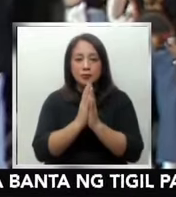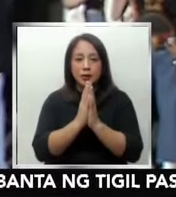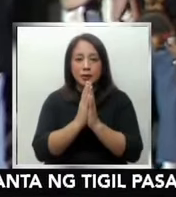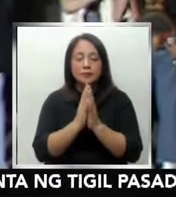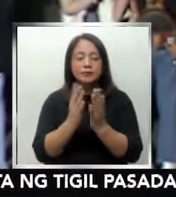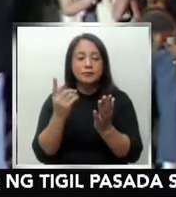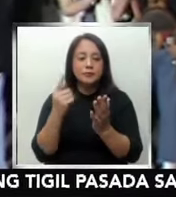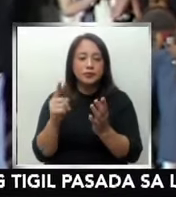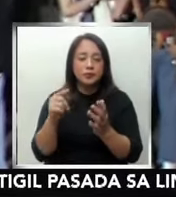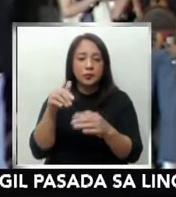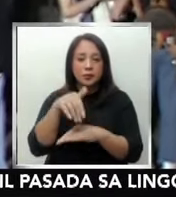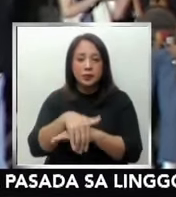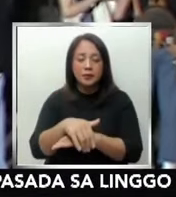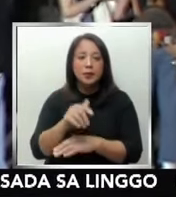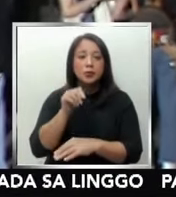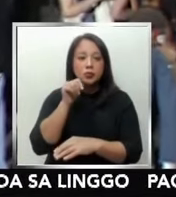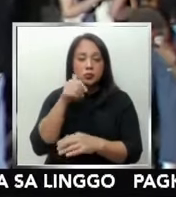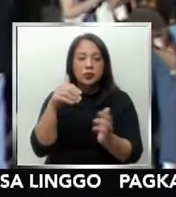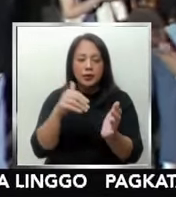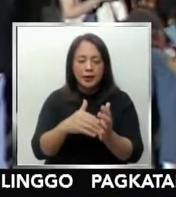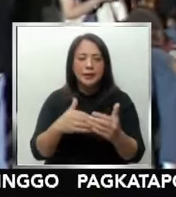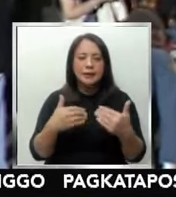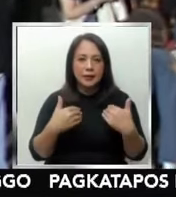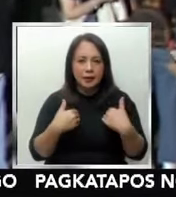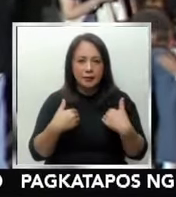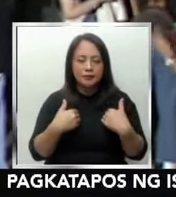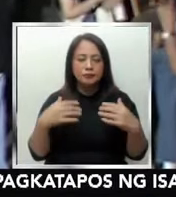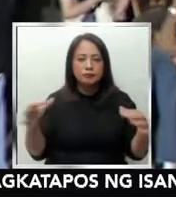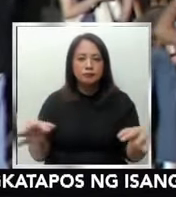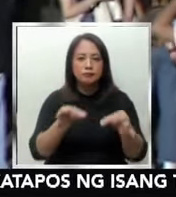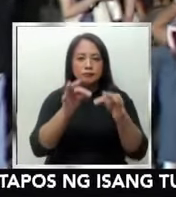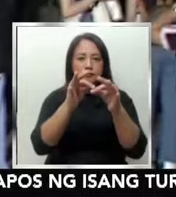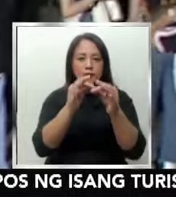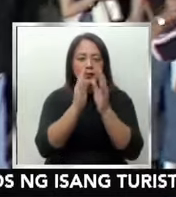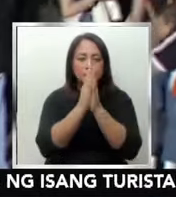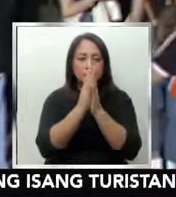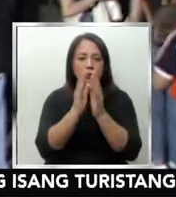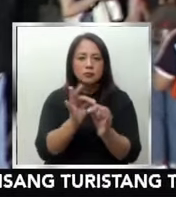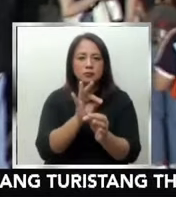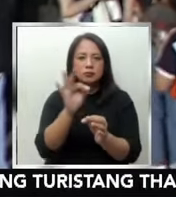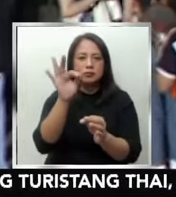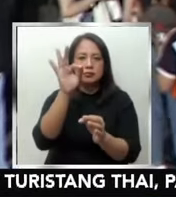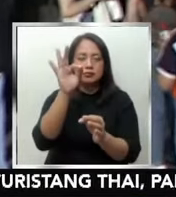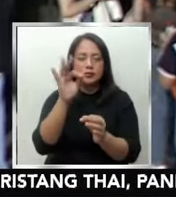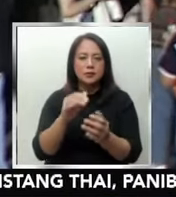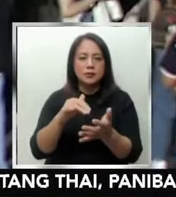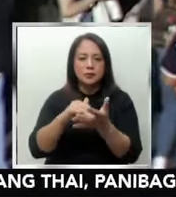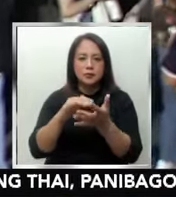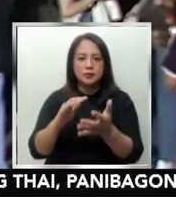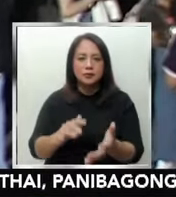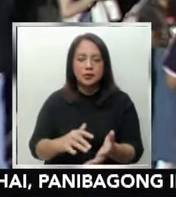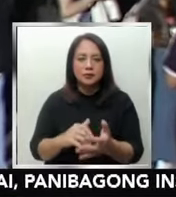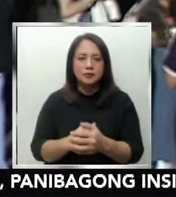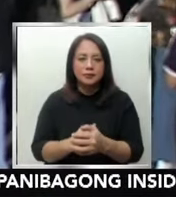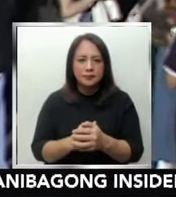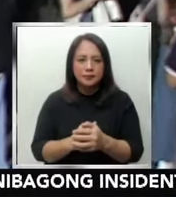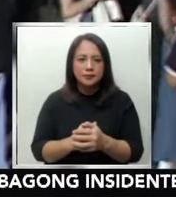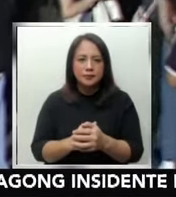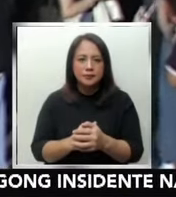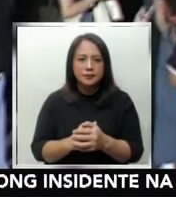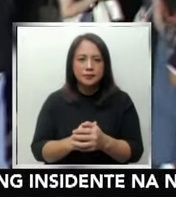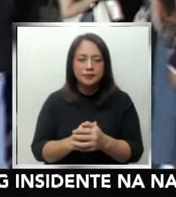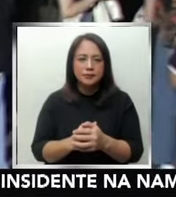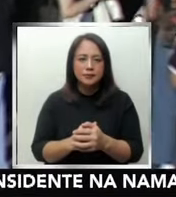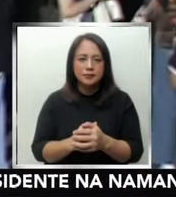masusundan bukas ng isa pang reas para Ipagdasal ang kaluluwa ng kanilang namatay na Schoolmate Vicky